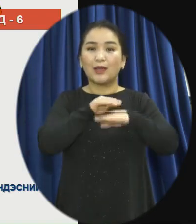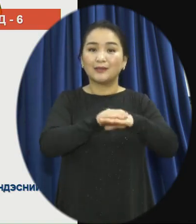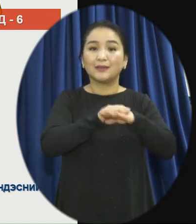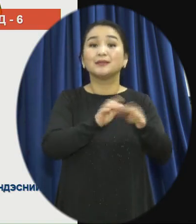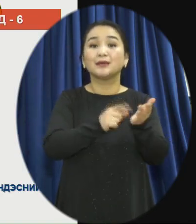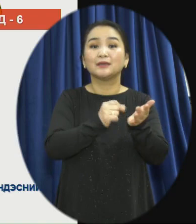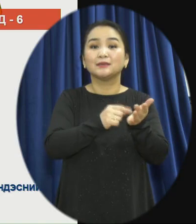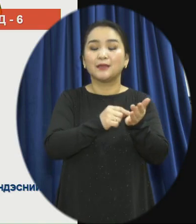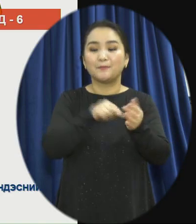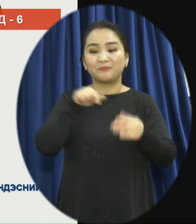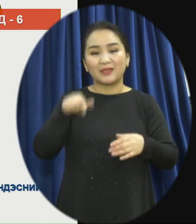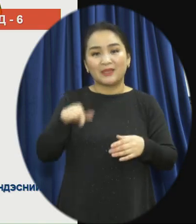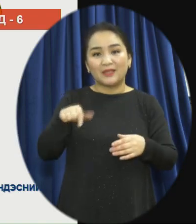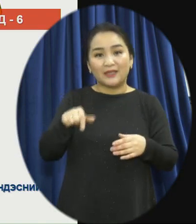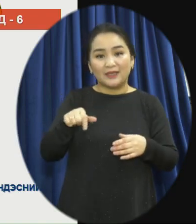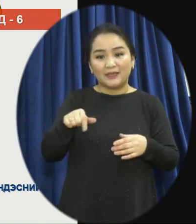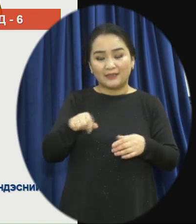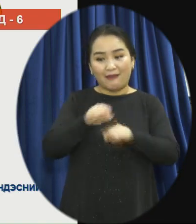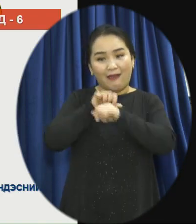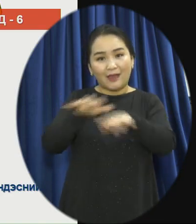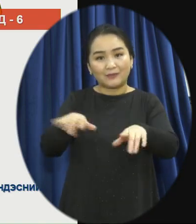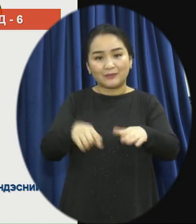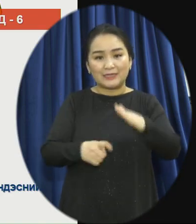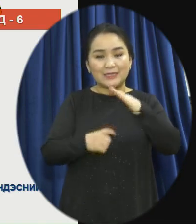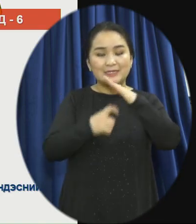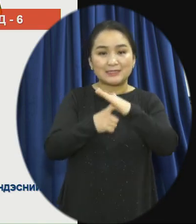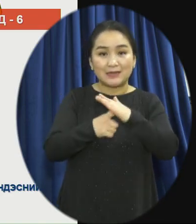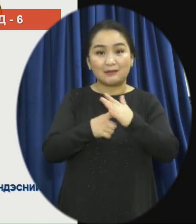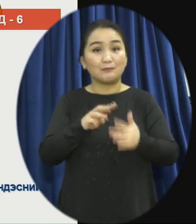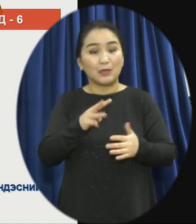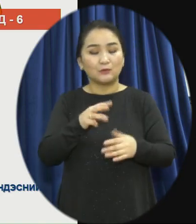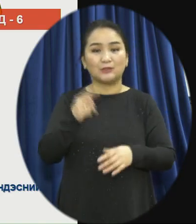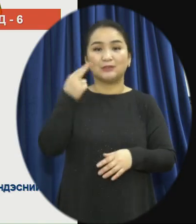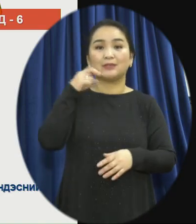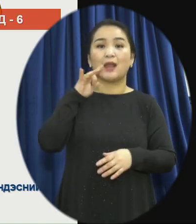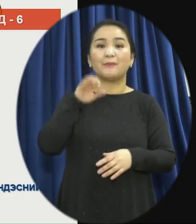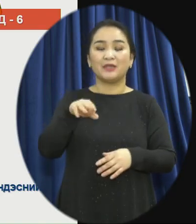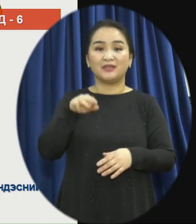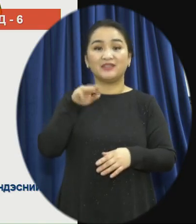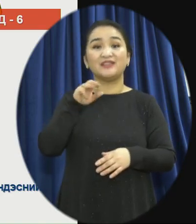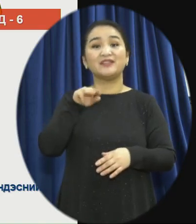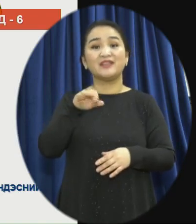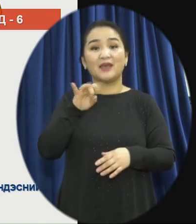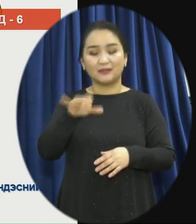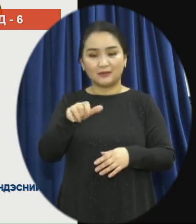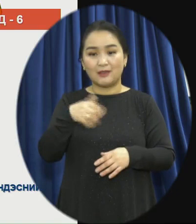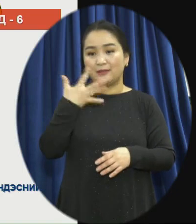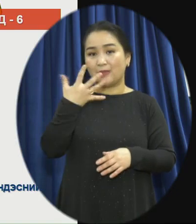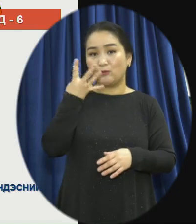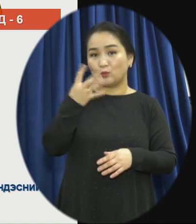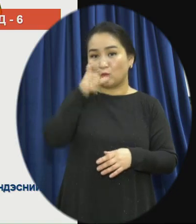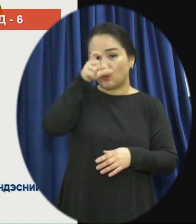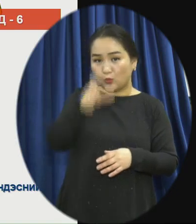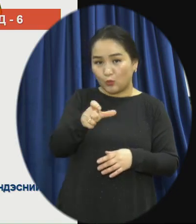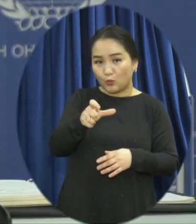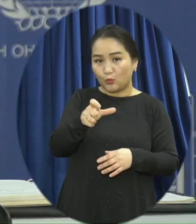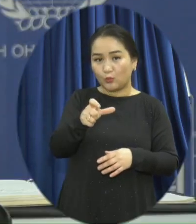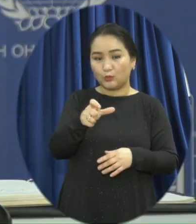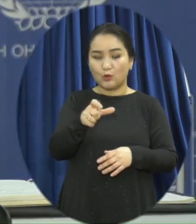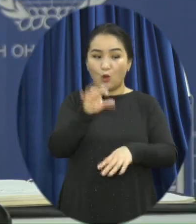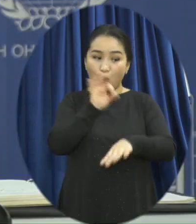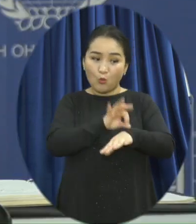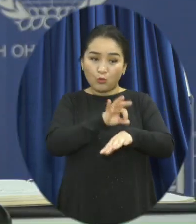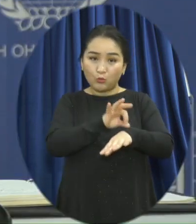бас хязгаарлагдмын хүрээнд байна. Тэгтээ дарамын театрын 54 хүн өвчлөнийхэд 54 хүний цаан 54 баг гэр бүл